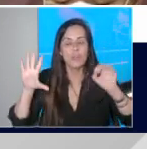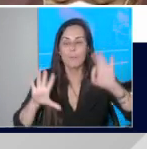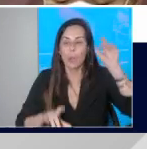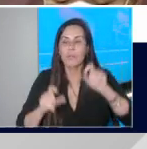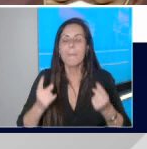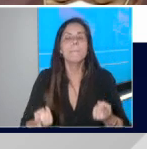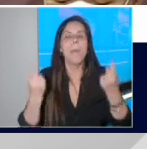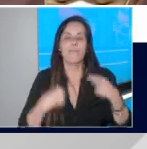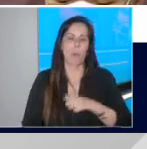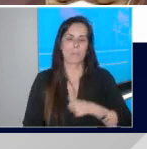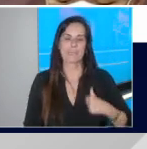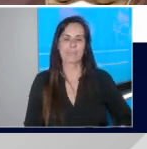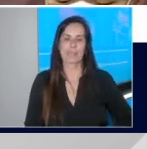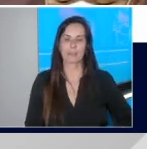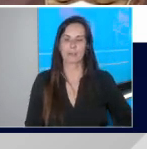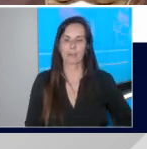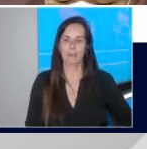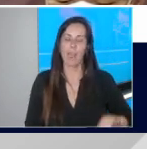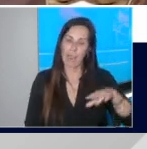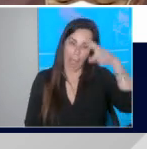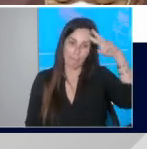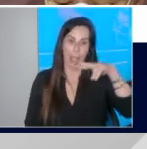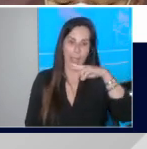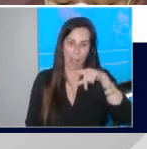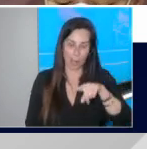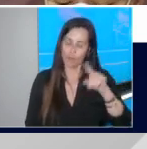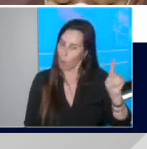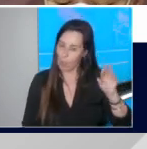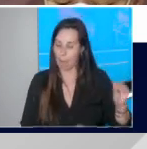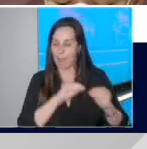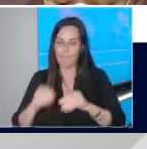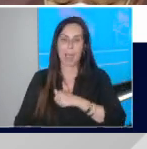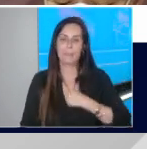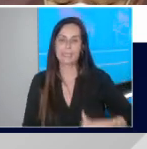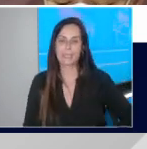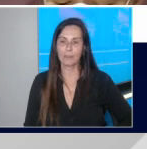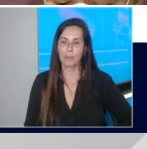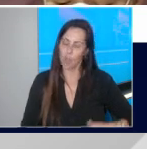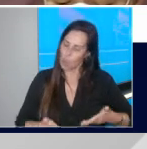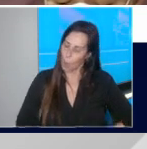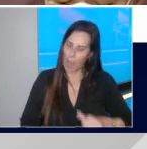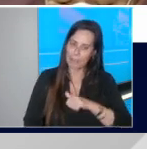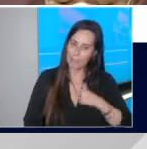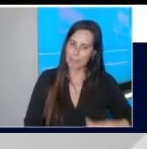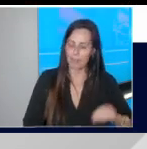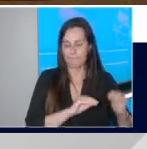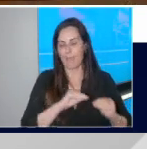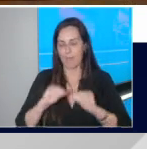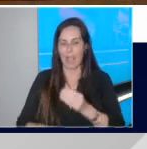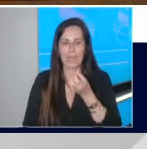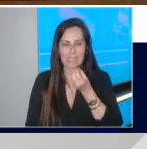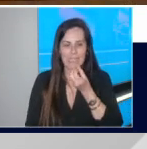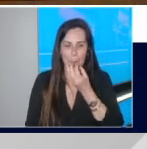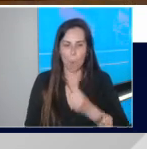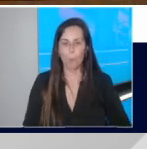בערך הם ממוצא סיני, אחד מהם זה האבא של אדון לורנס וונג, שנולד בסין והיגר